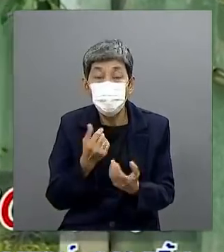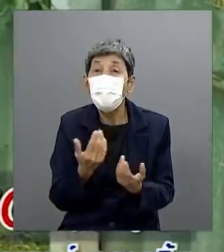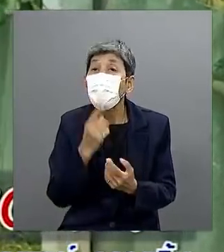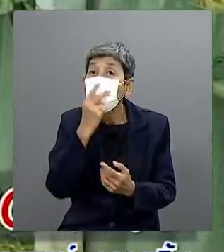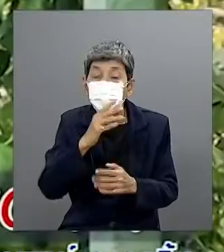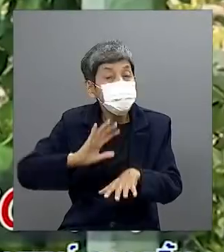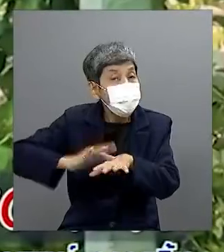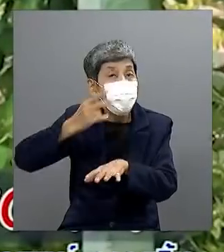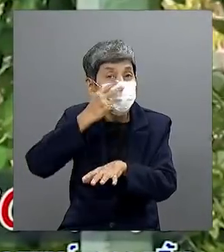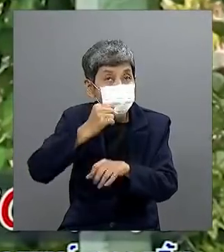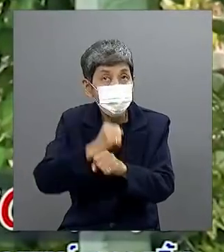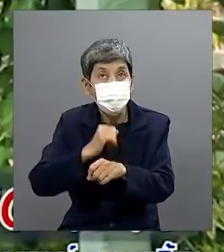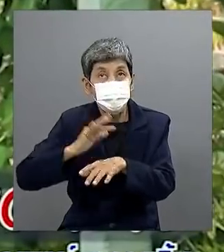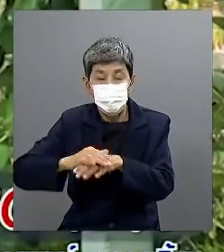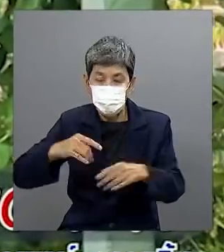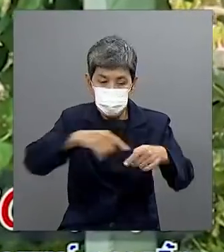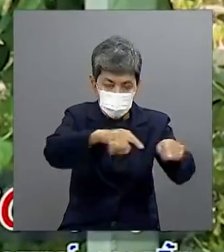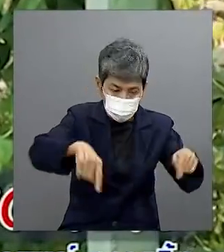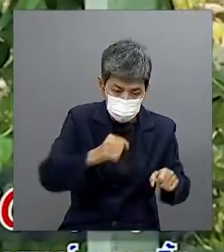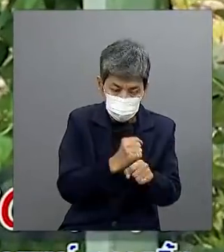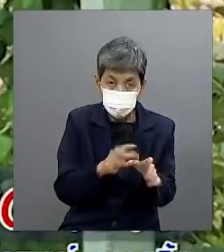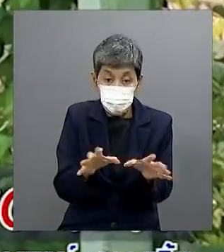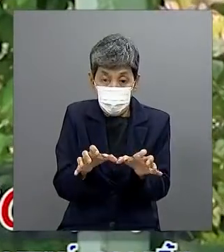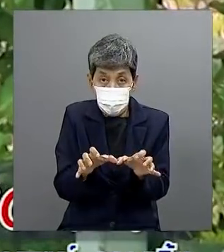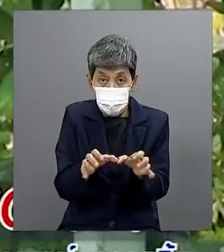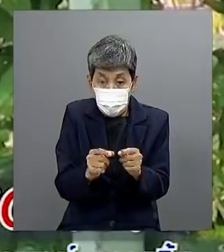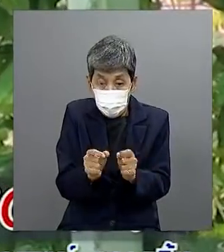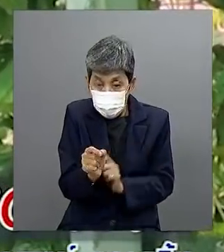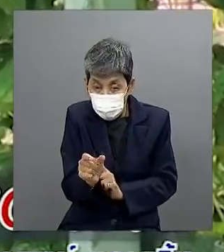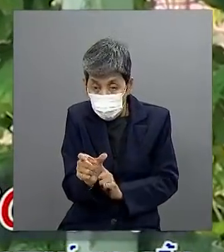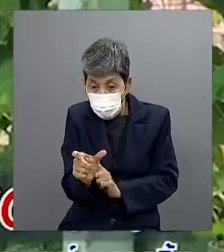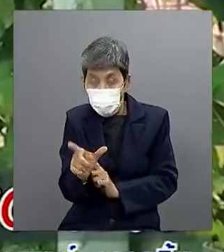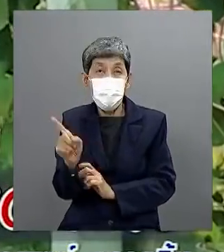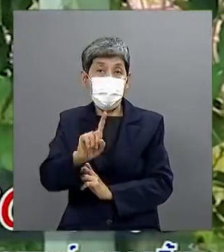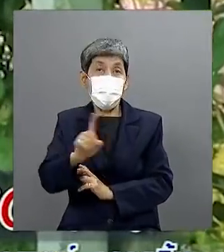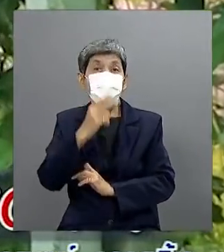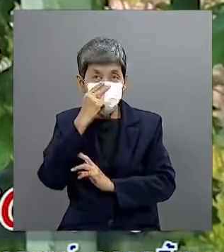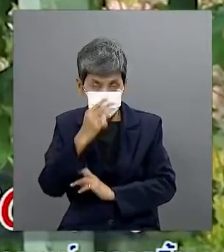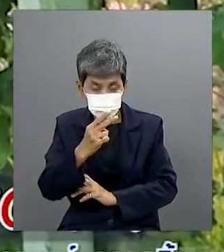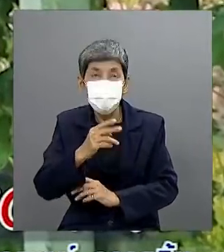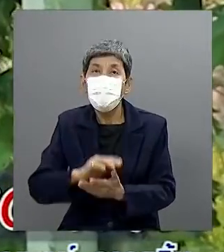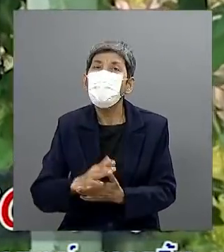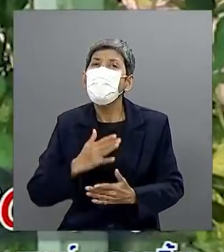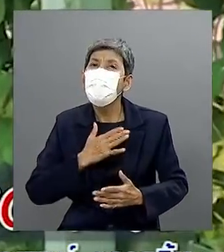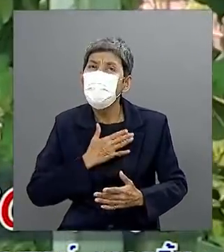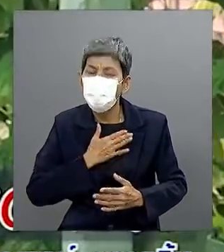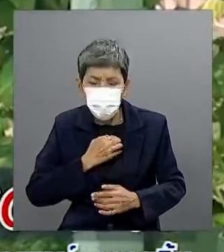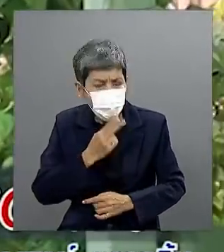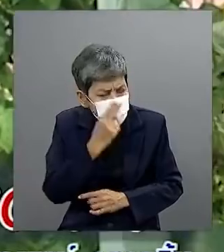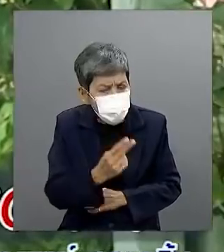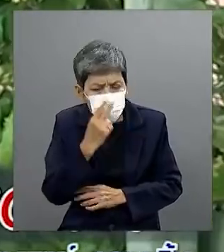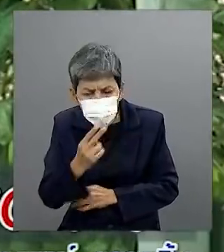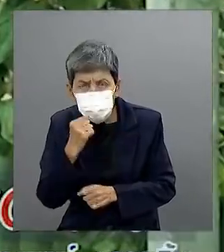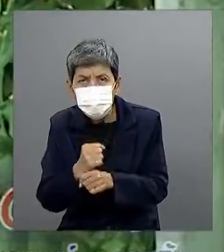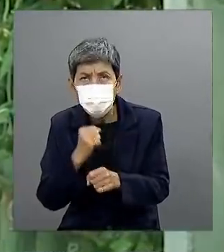แล้วก็อยู่ในวงบ่อการเจริญเติบโตของปูจะเป็นลักษณะไหนอันนั้นมันจะเป็นการที่ว่าเราสามารถรู้เห็นแต่อยู่ในนาเราไม่รู้